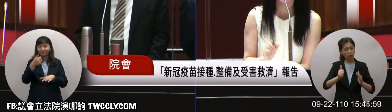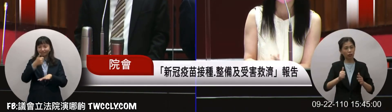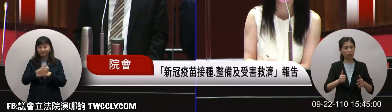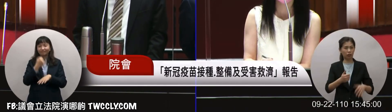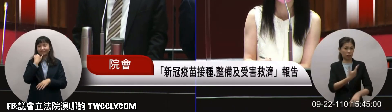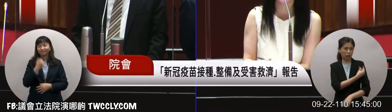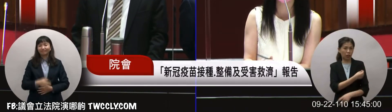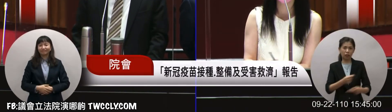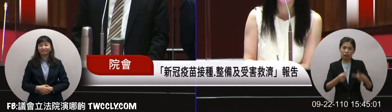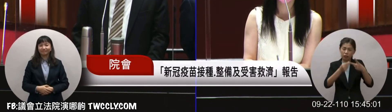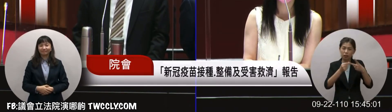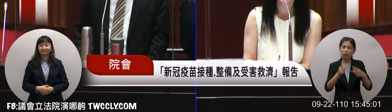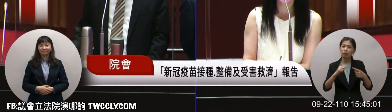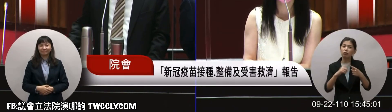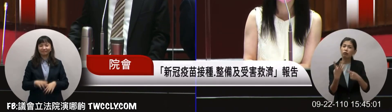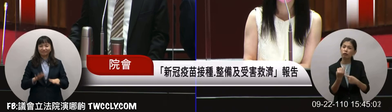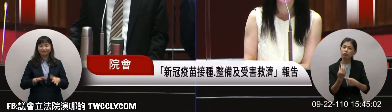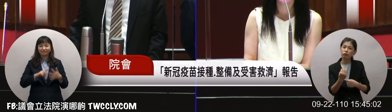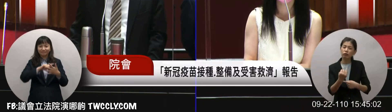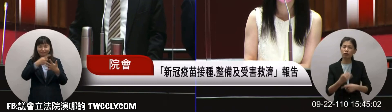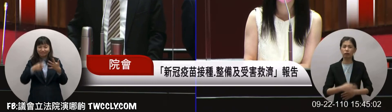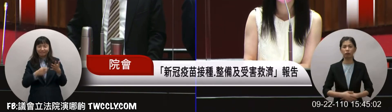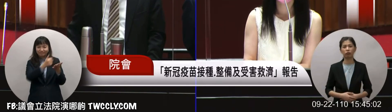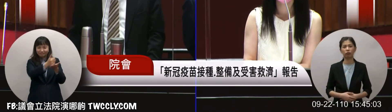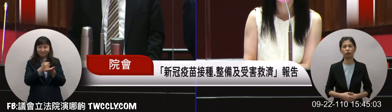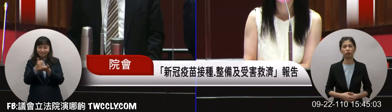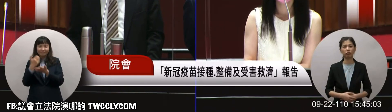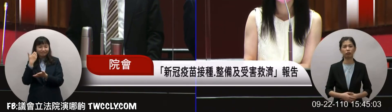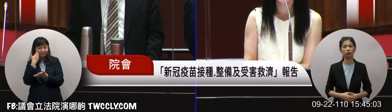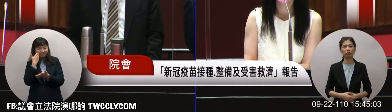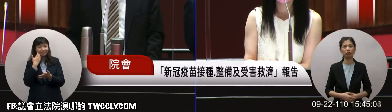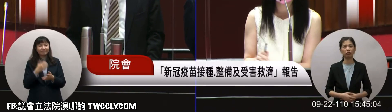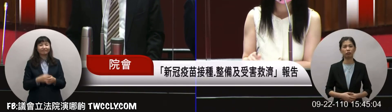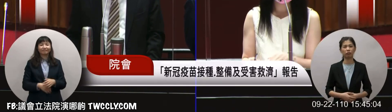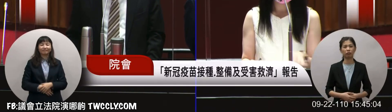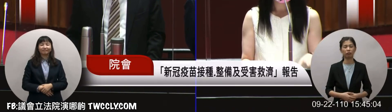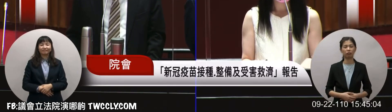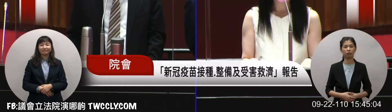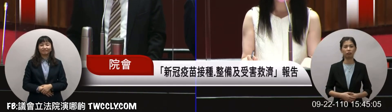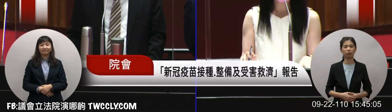剂的有多少？ 那你一个一个请嘛，看你要请哪一个来。